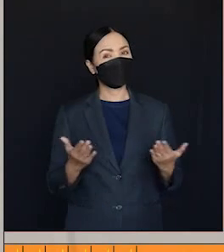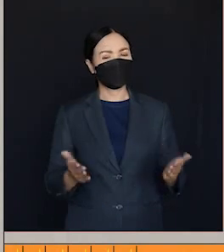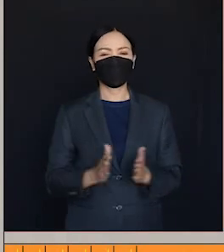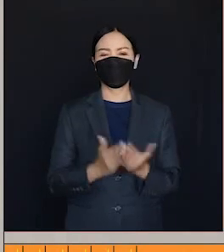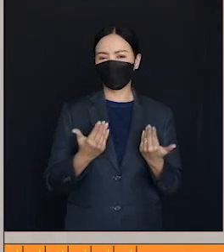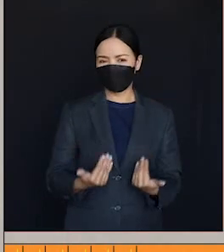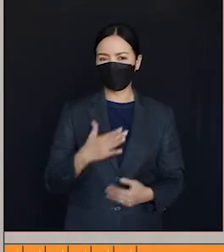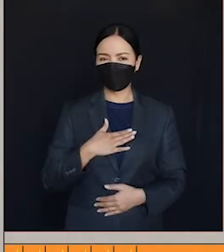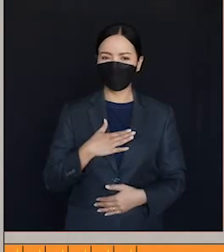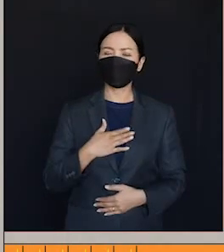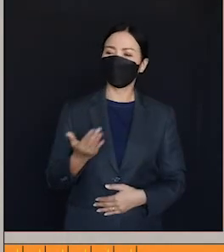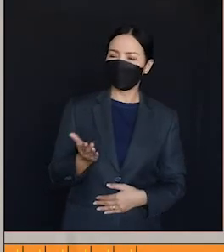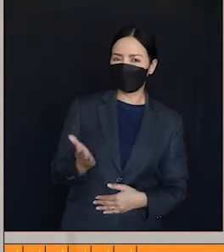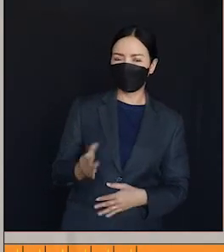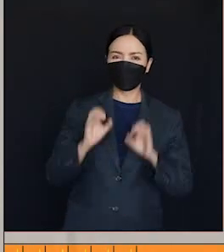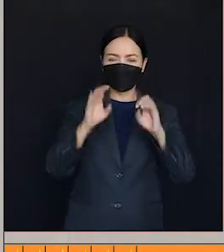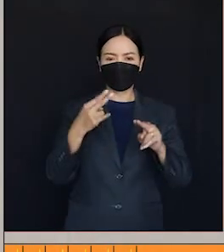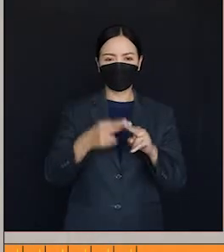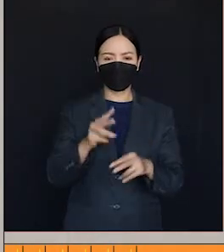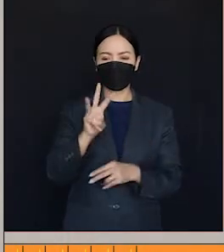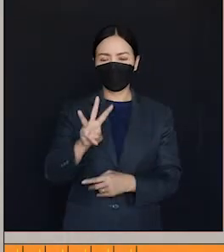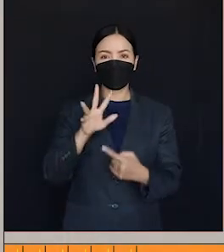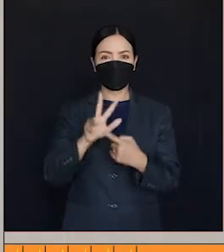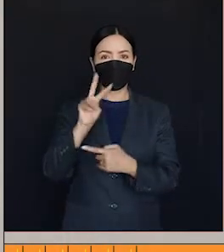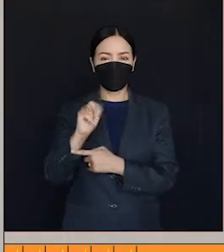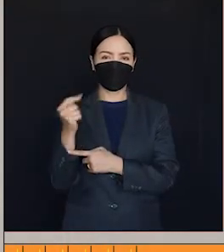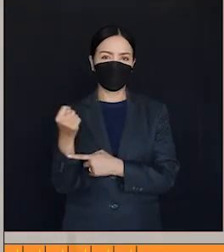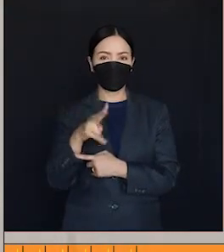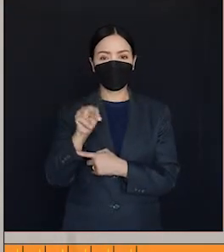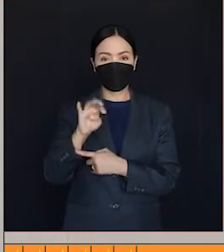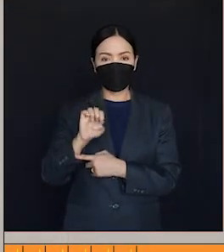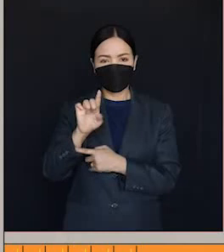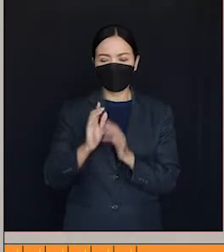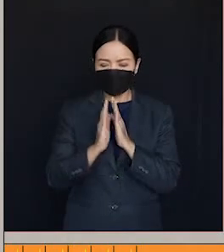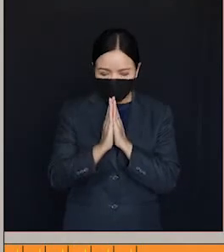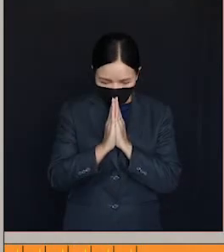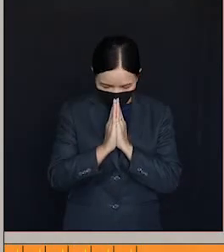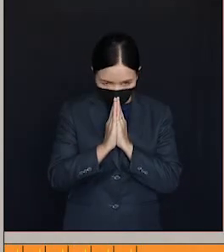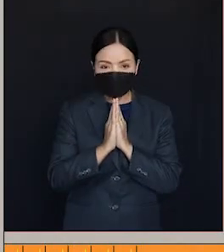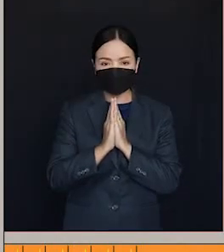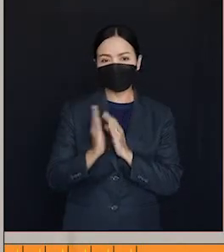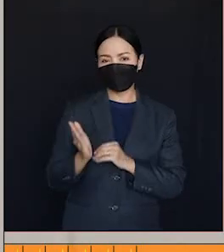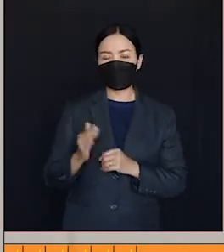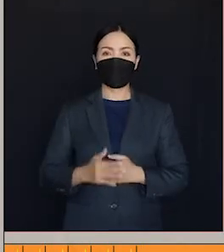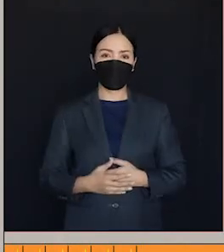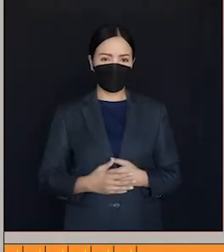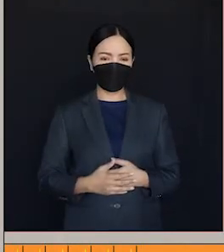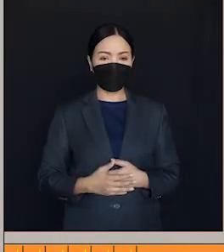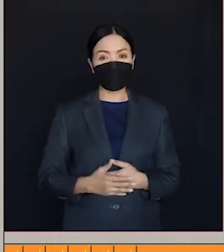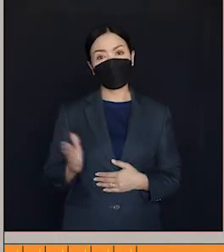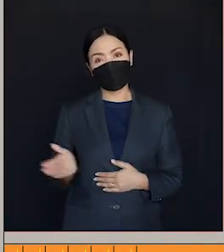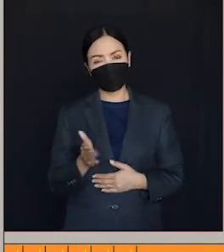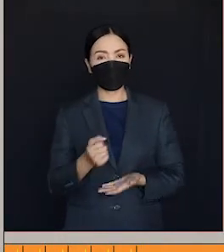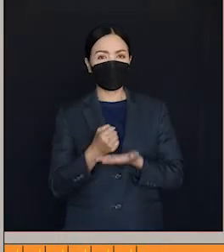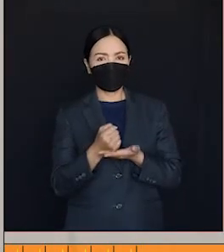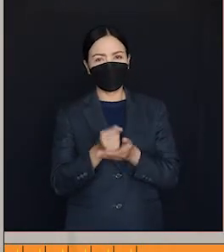และตอนนี้นะคะเราก็อยู่กับอาจารย์มัธนีแล้วค่ะสวัสดีค่ะ สวัสดีครับ สวัสดีค่ะ อาจารย์ครับก่อนอื่นเลยจะให้อาจารย์แนะ